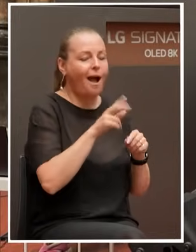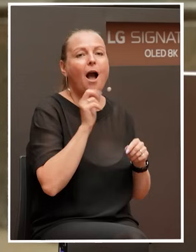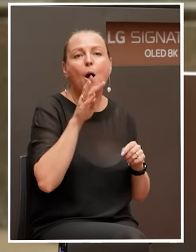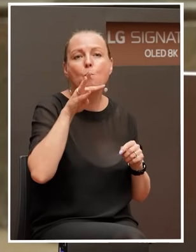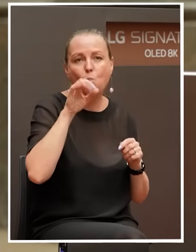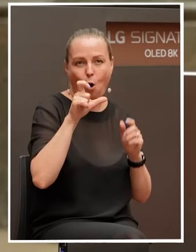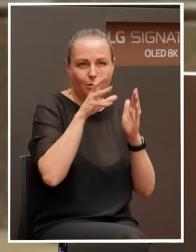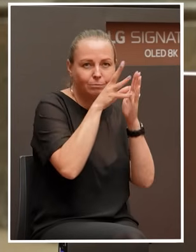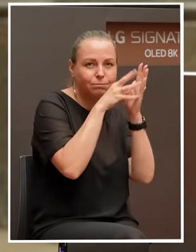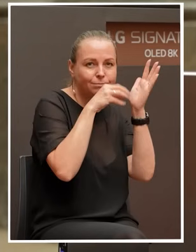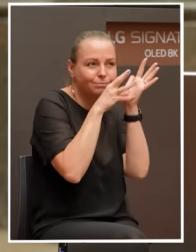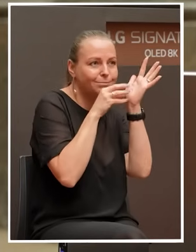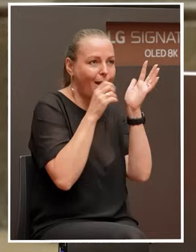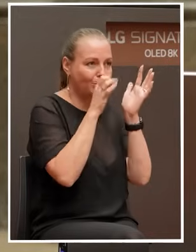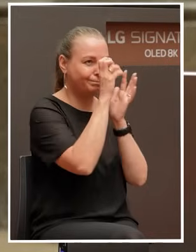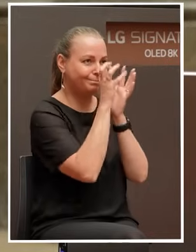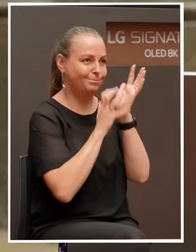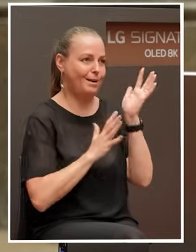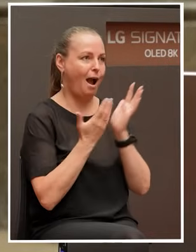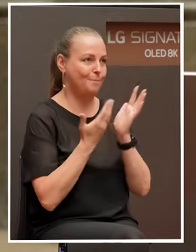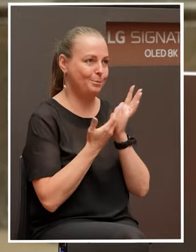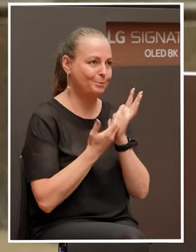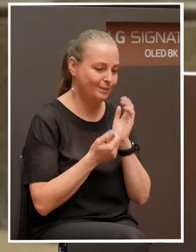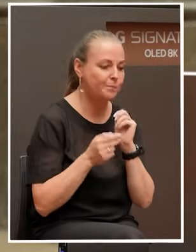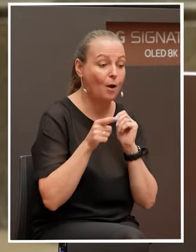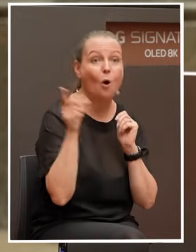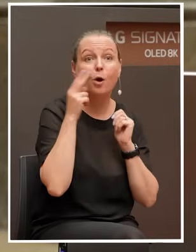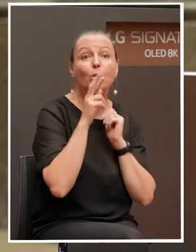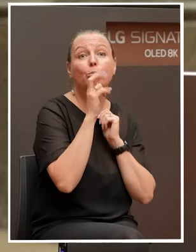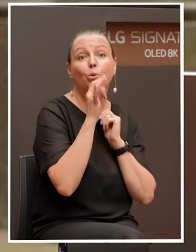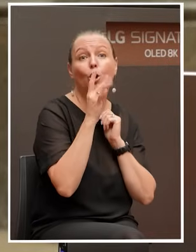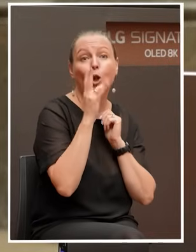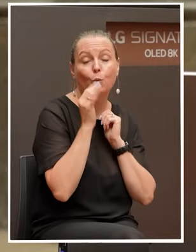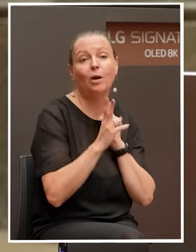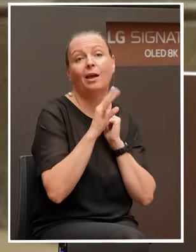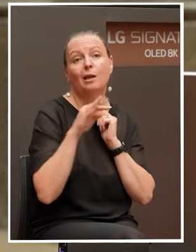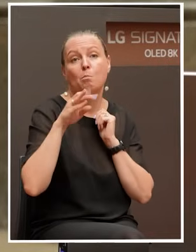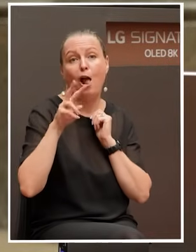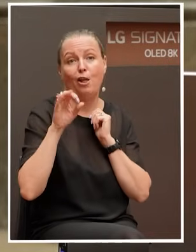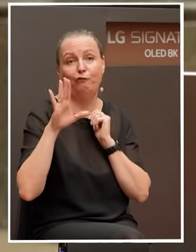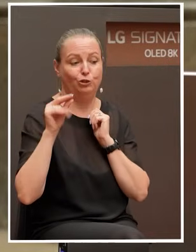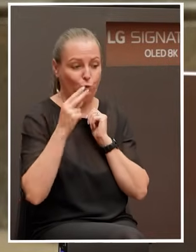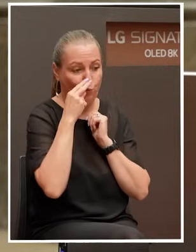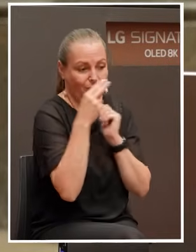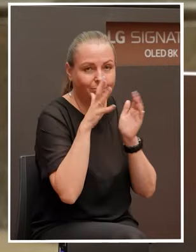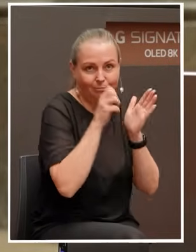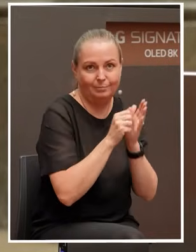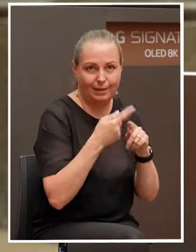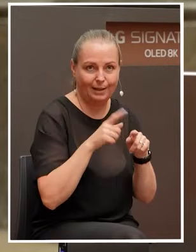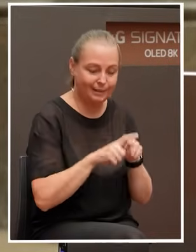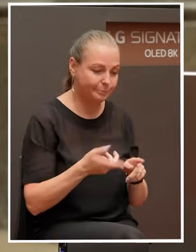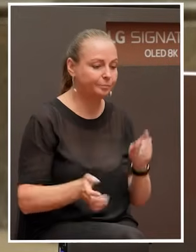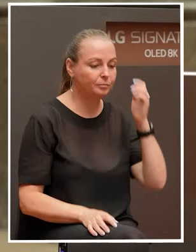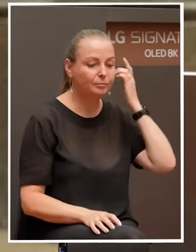которые увидел здесь Бурлюк и Казимир Малевич. Подойдя к Руанскому собору Моне, тоже щурились, хотели найти